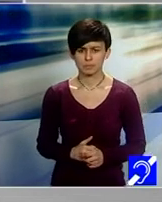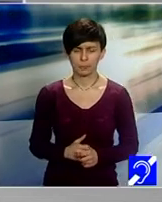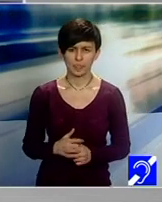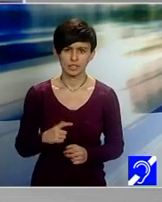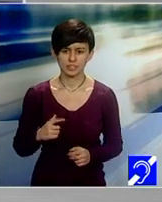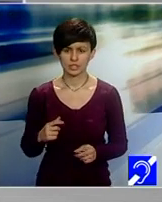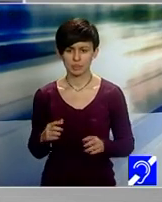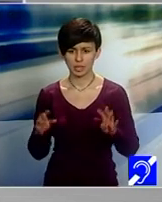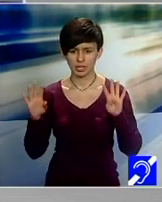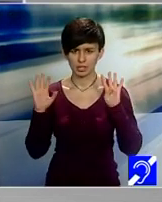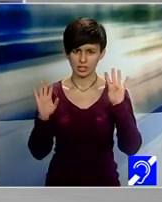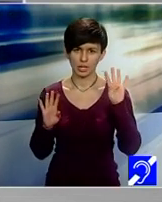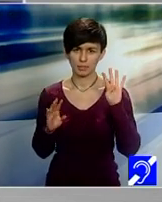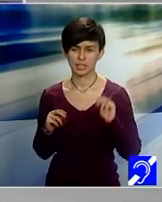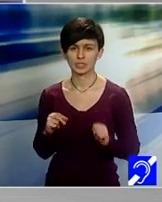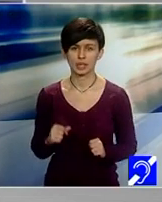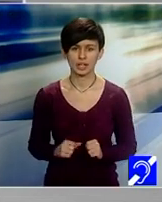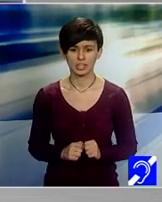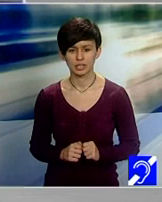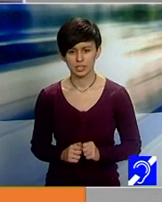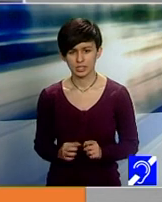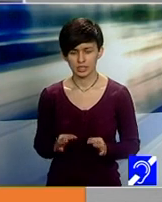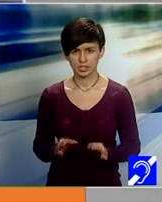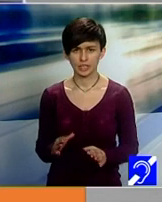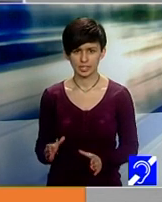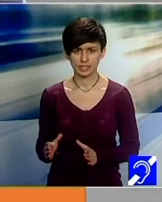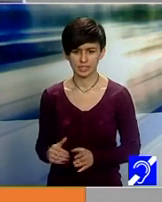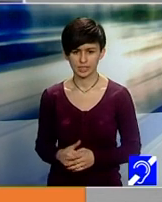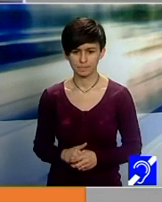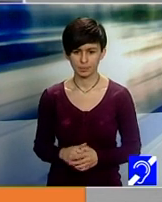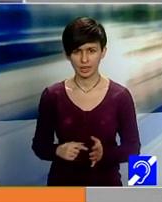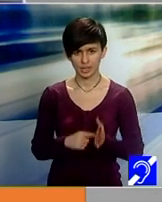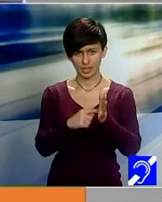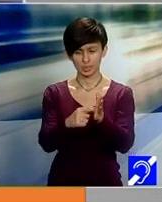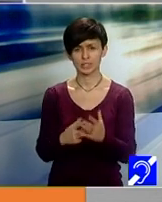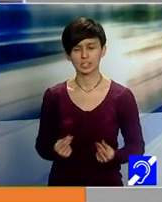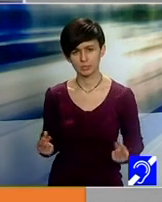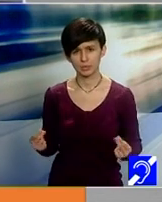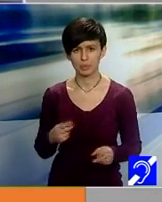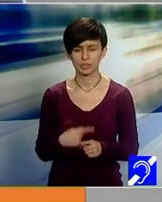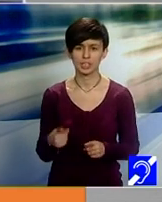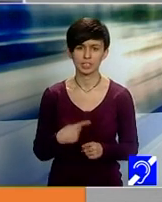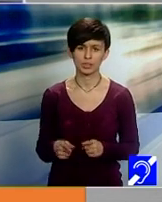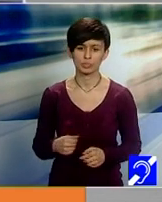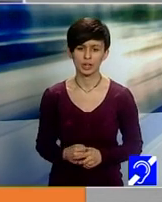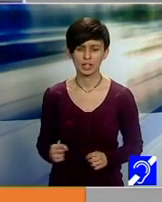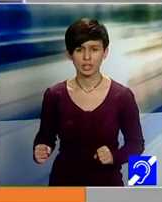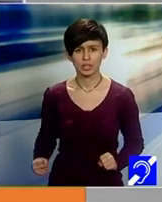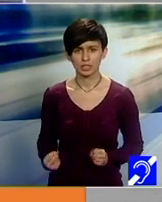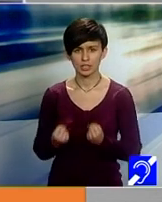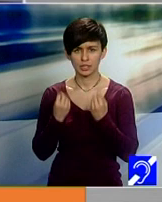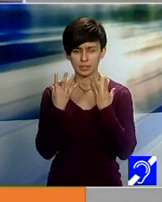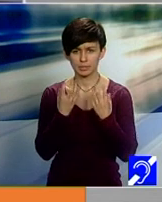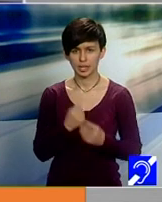care o realizăm printr-un catalog în care prezentăm foarte multe tipuri de legume, plante aromatice,